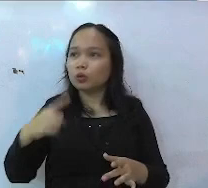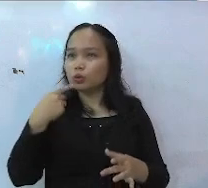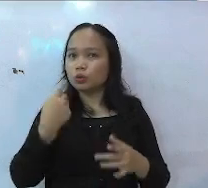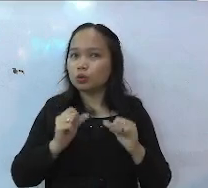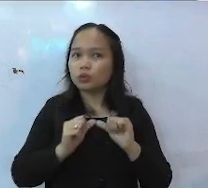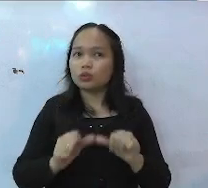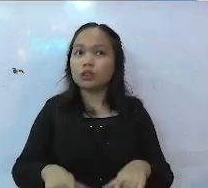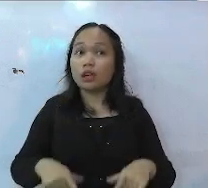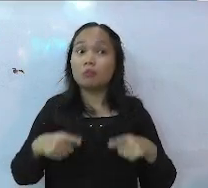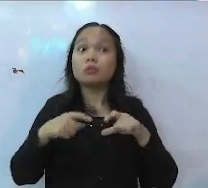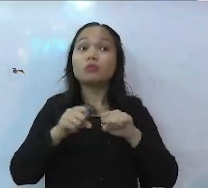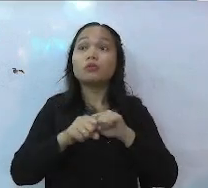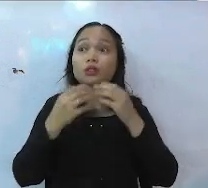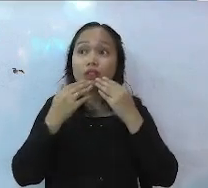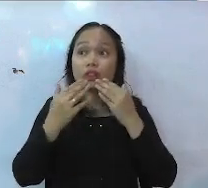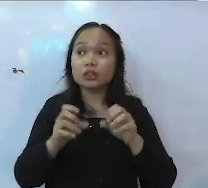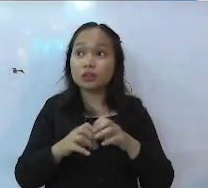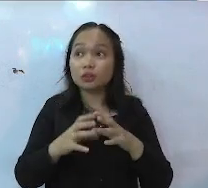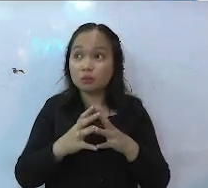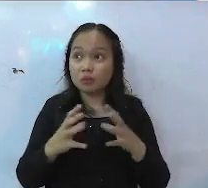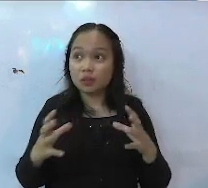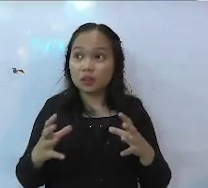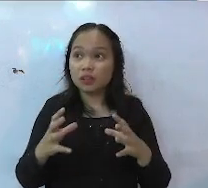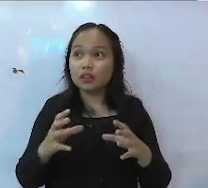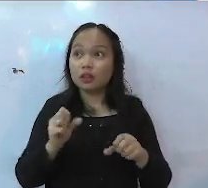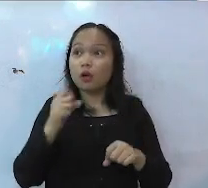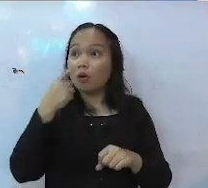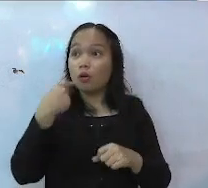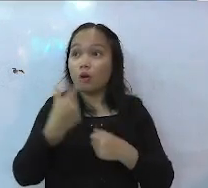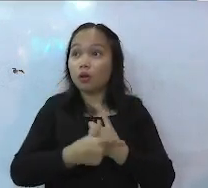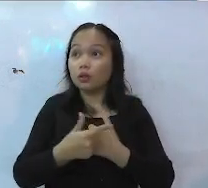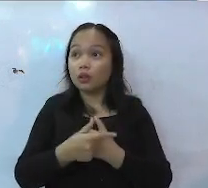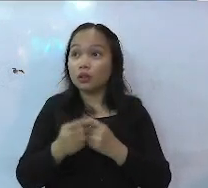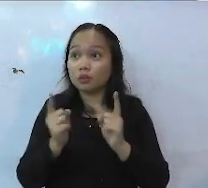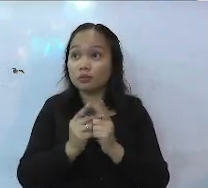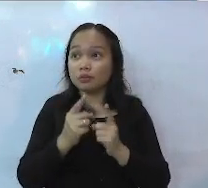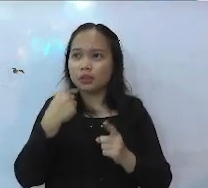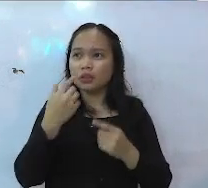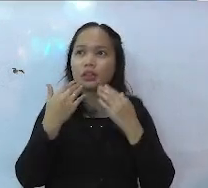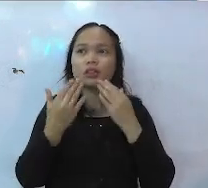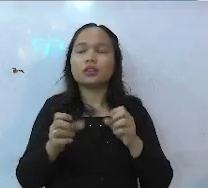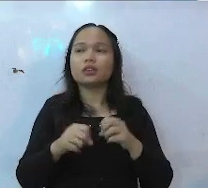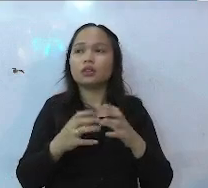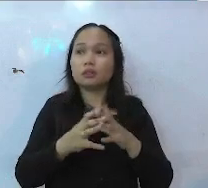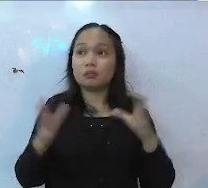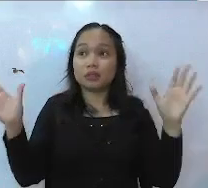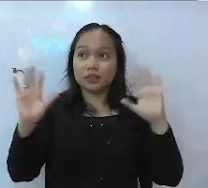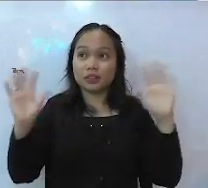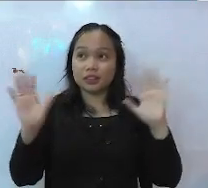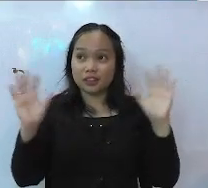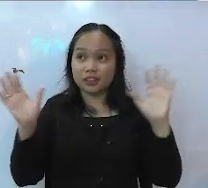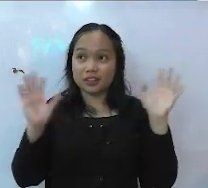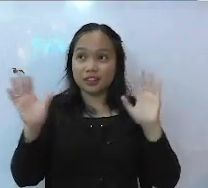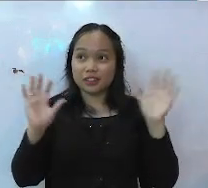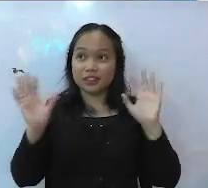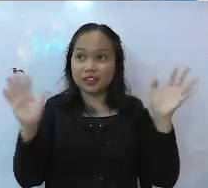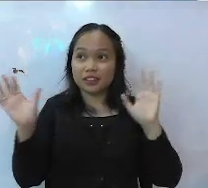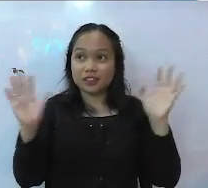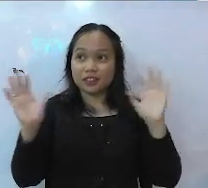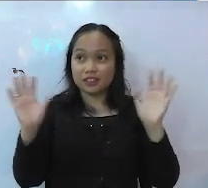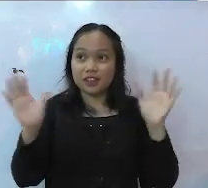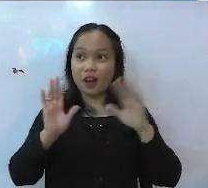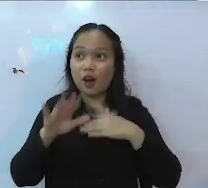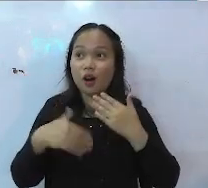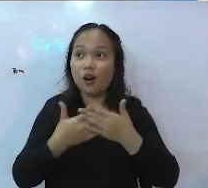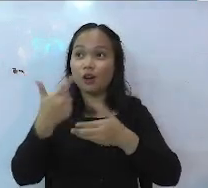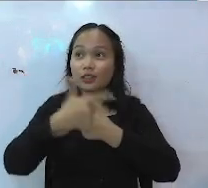Al right so Maraming maraming salamat at sa lahat ng mga nasa Google meet audience natin Maraming salamat Wave your hands put your hands up in the air wave